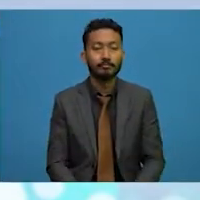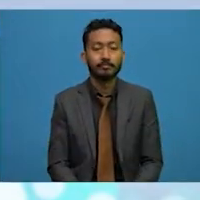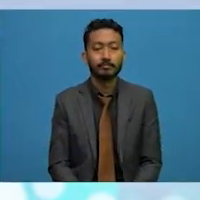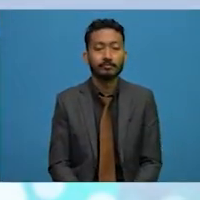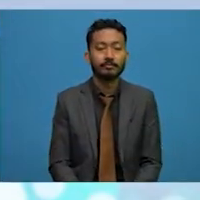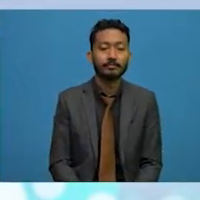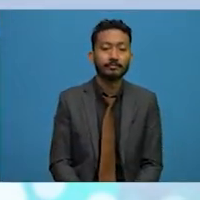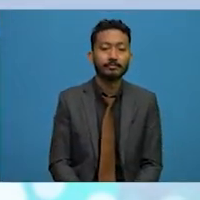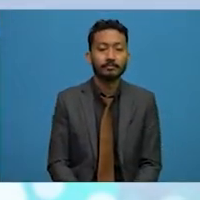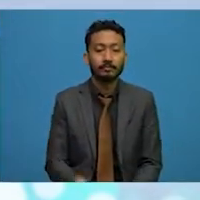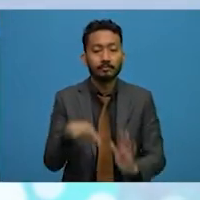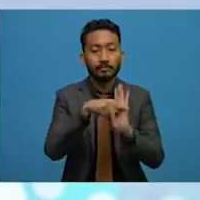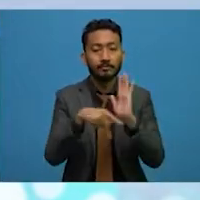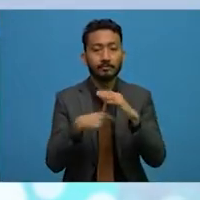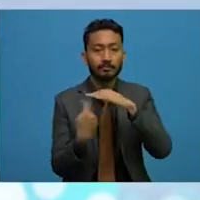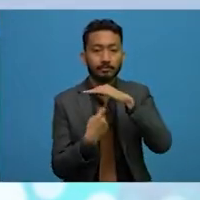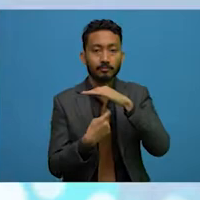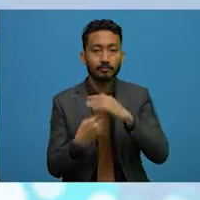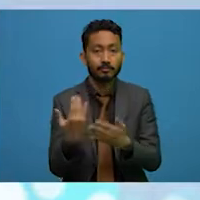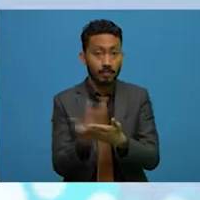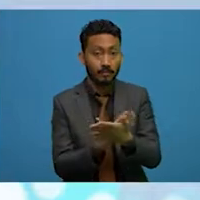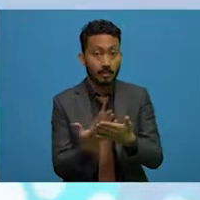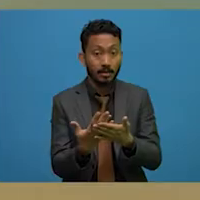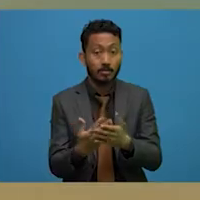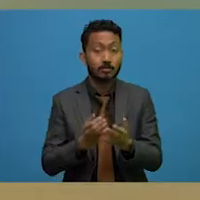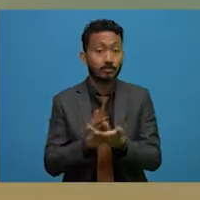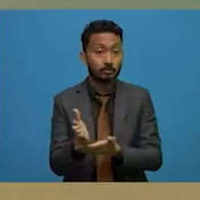Prinsip asas multimedia yang seterusnya ialah grafik.